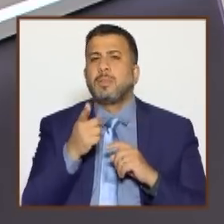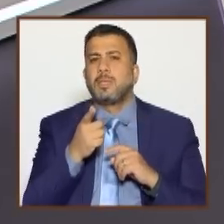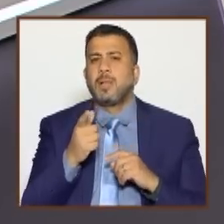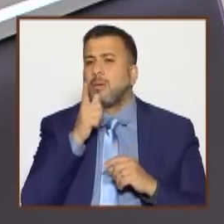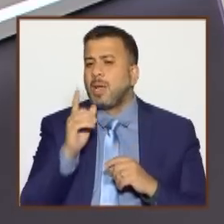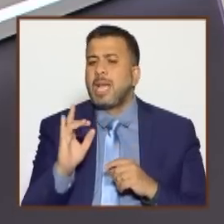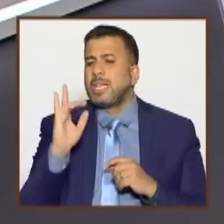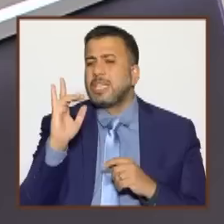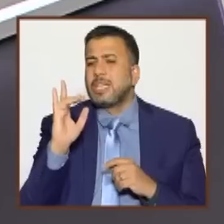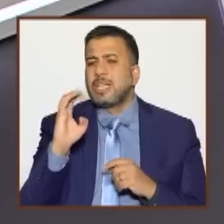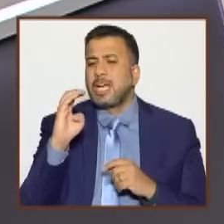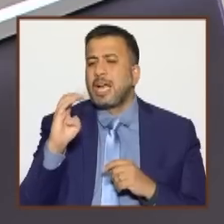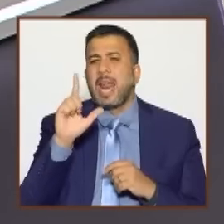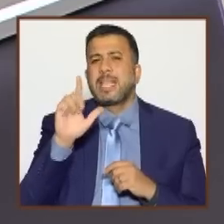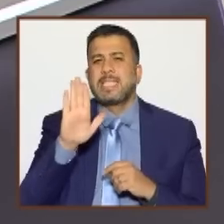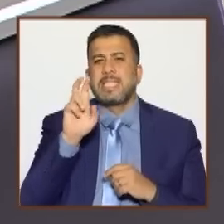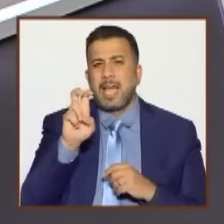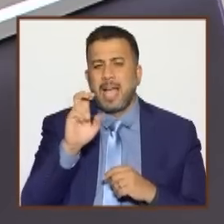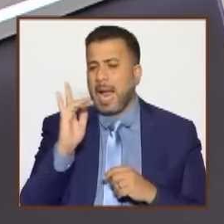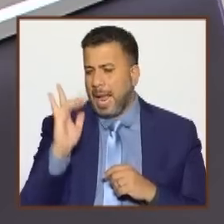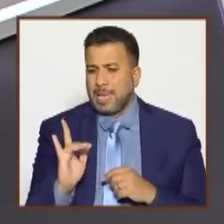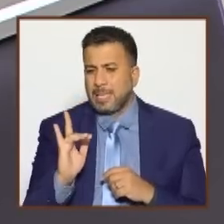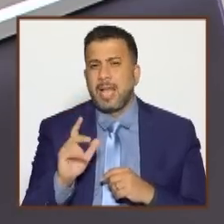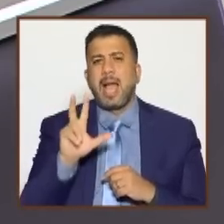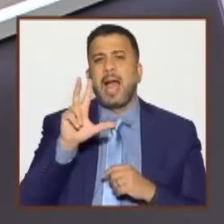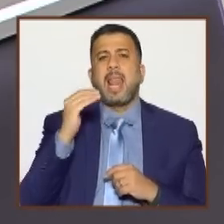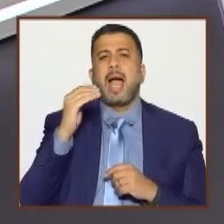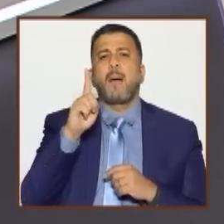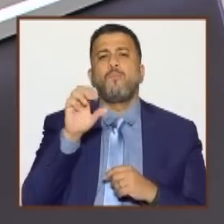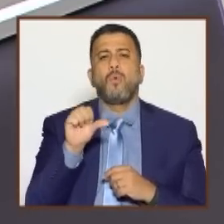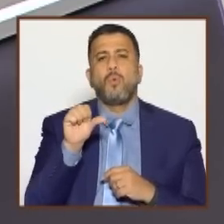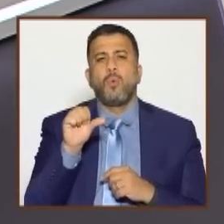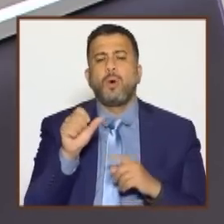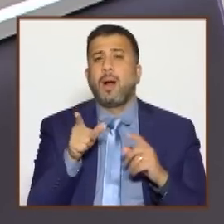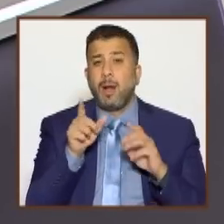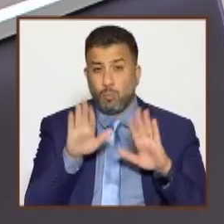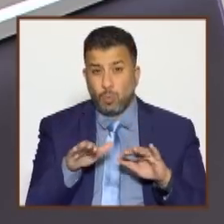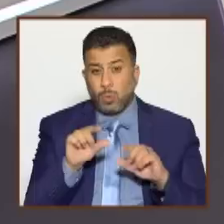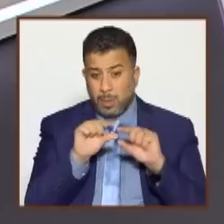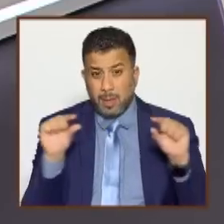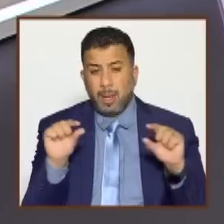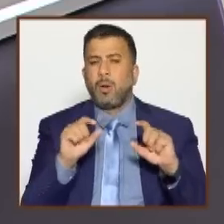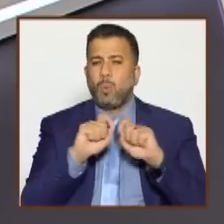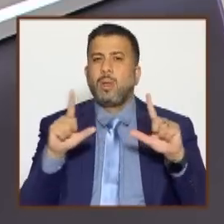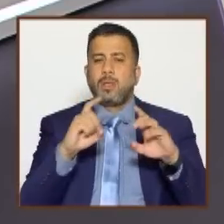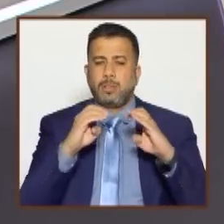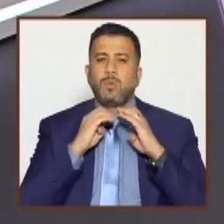جلسة الحبو. الحبو إن شاء الله. خير إن شاء الله، بارك الله فيك. مرحبا مجاهد.